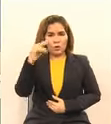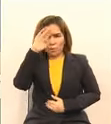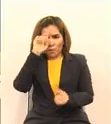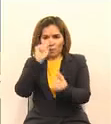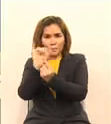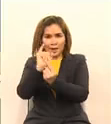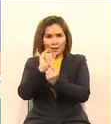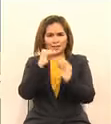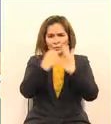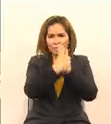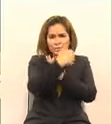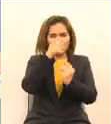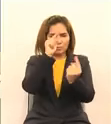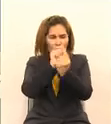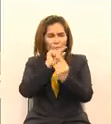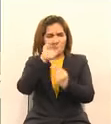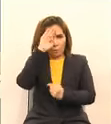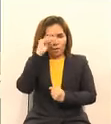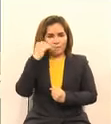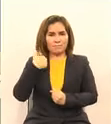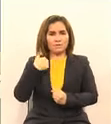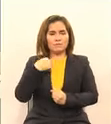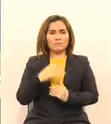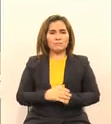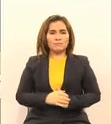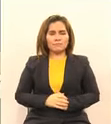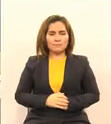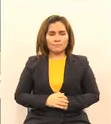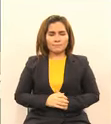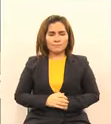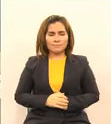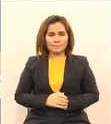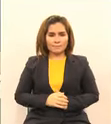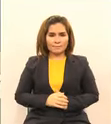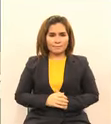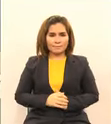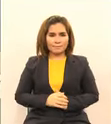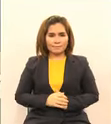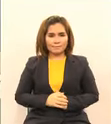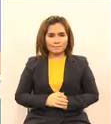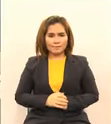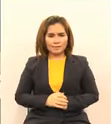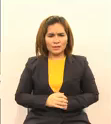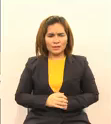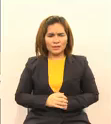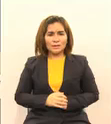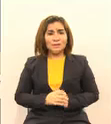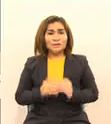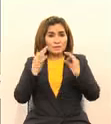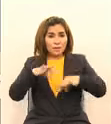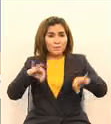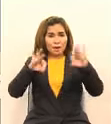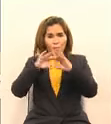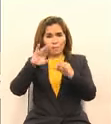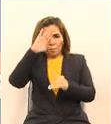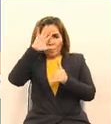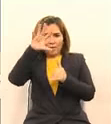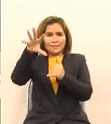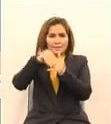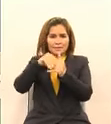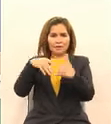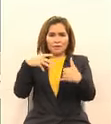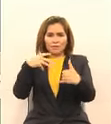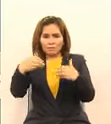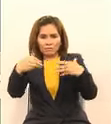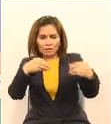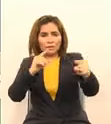ผู้ป่วยอยู่ทุกจังหวัดแล้วนะครับประเด็นสำคัญของการติดเชื้อเนี่ยในช่วงที่ผ่านมาคงน่